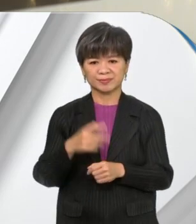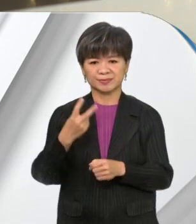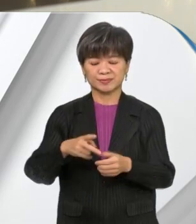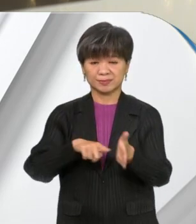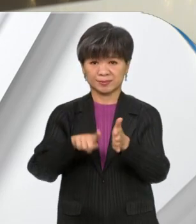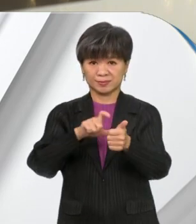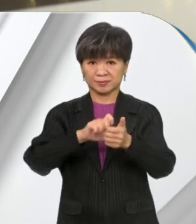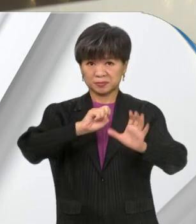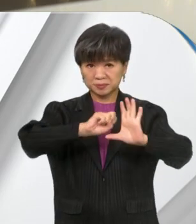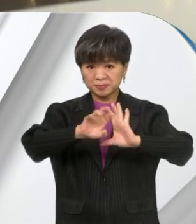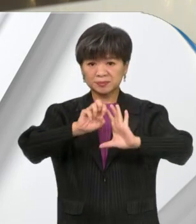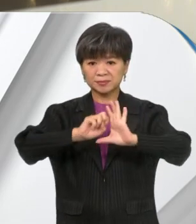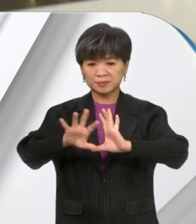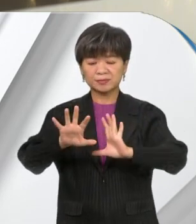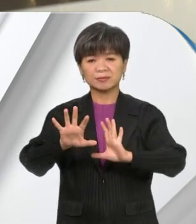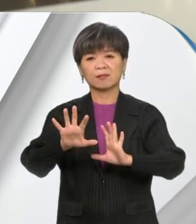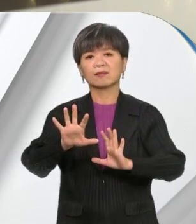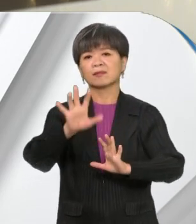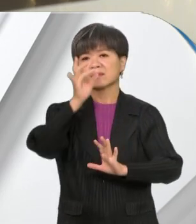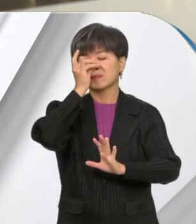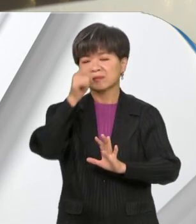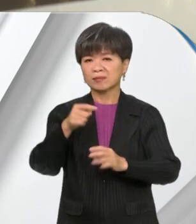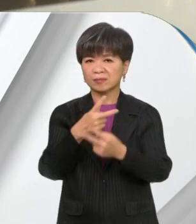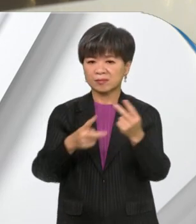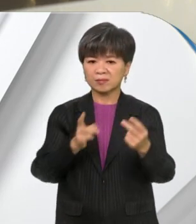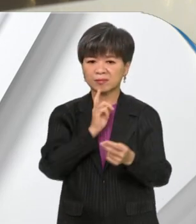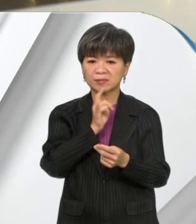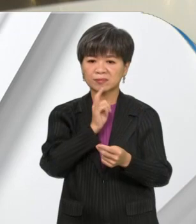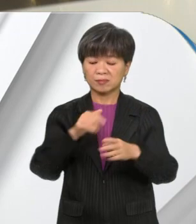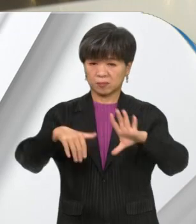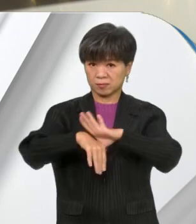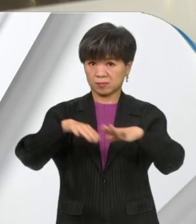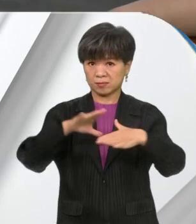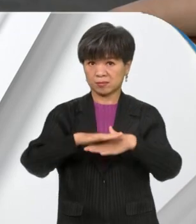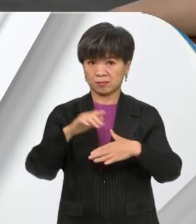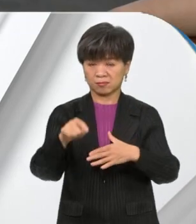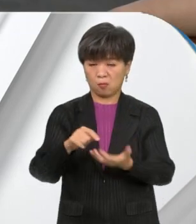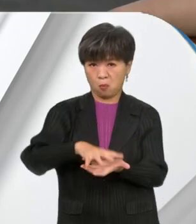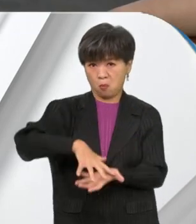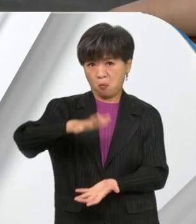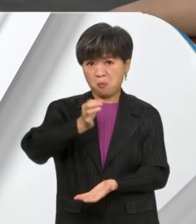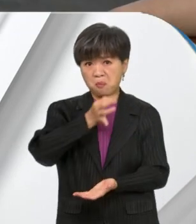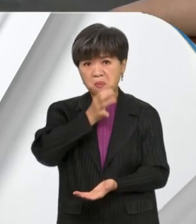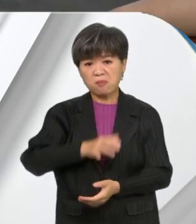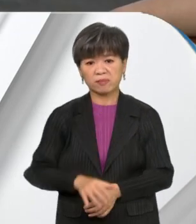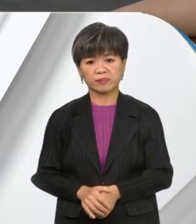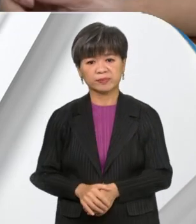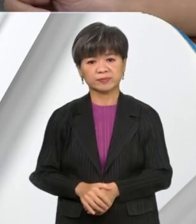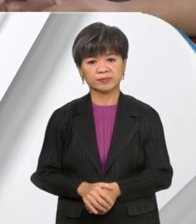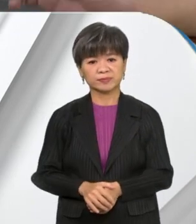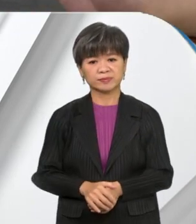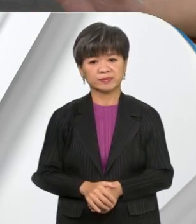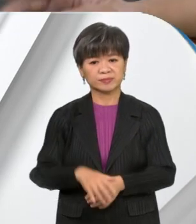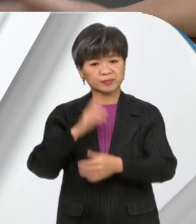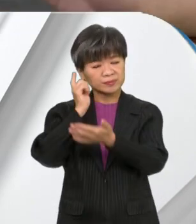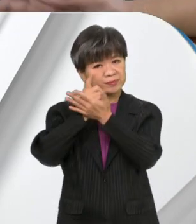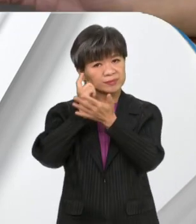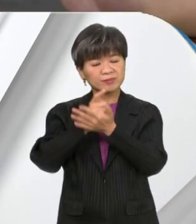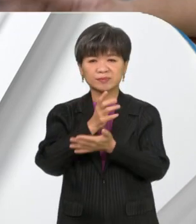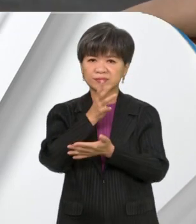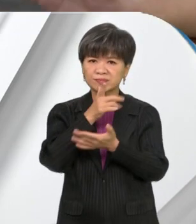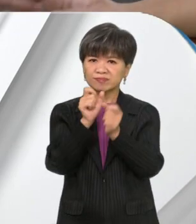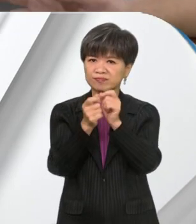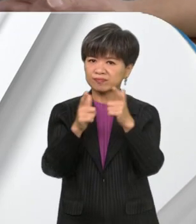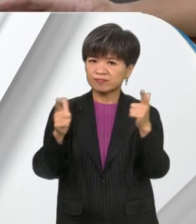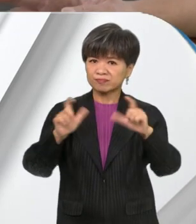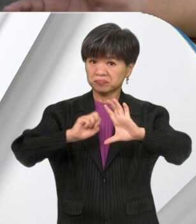实真地好讲哦，原来一客家人嘅文化有很多。 每一日都有冇相同嘅空调嘛，古时候乃是都